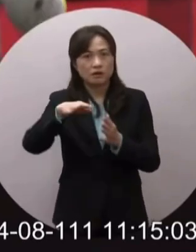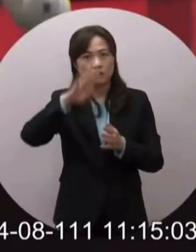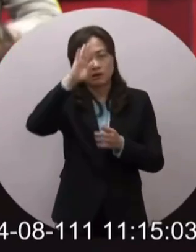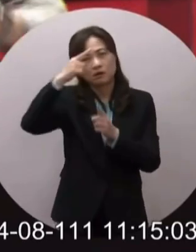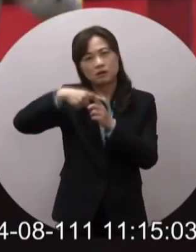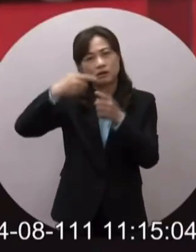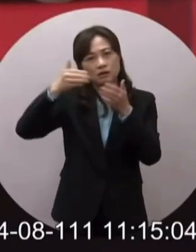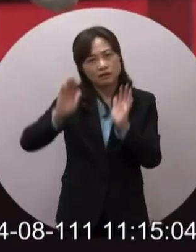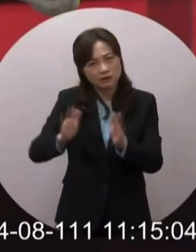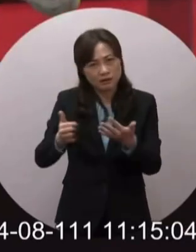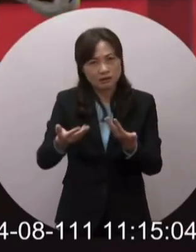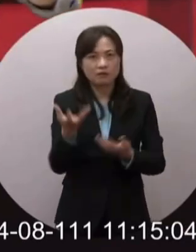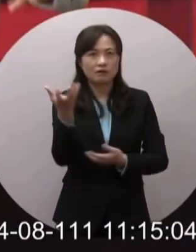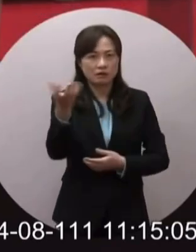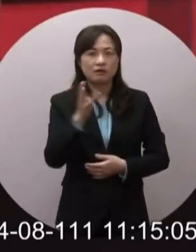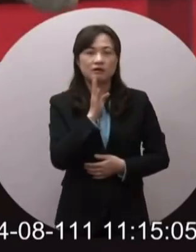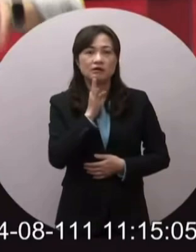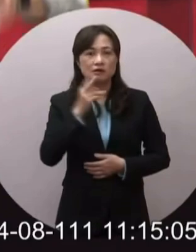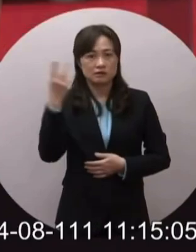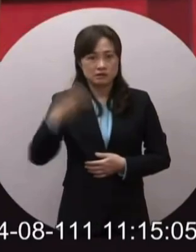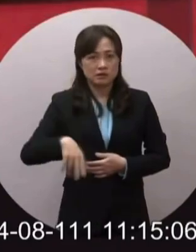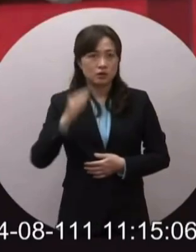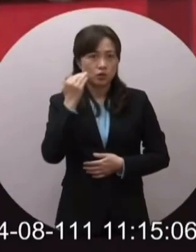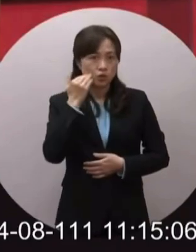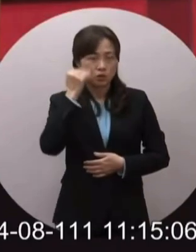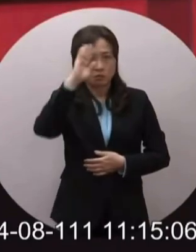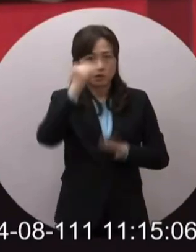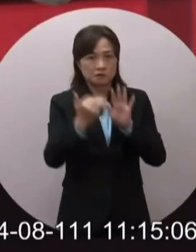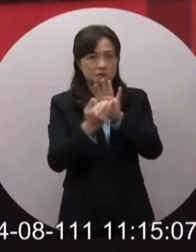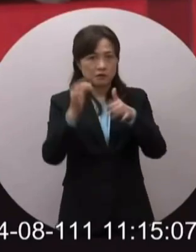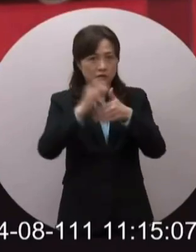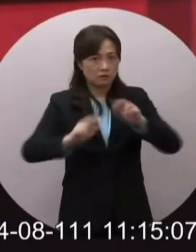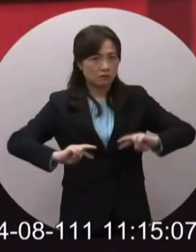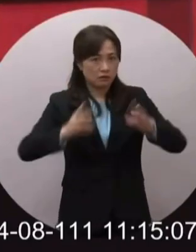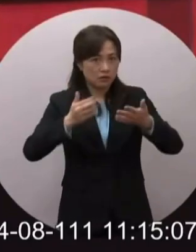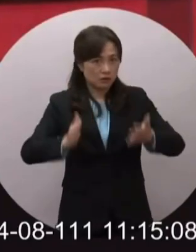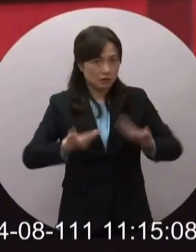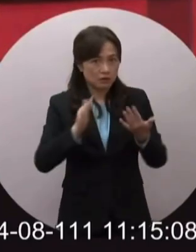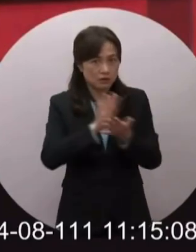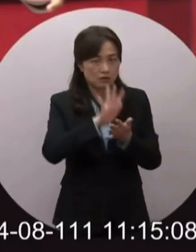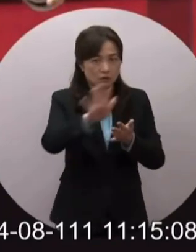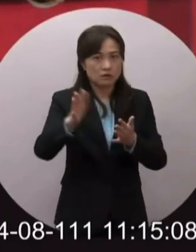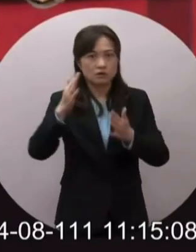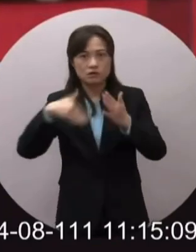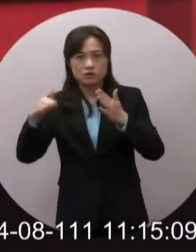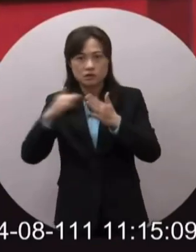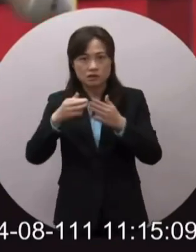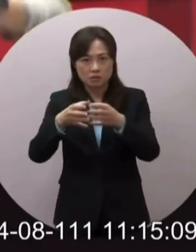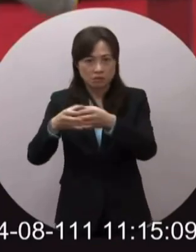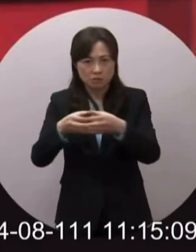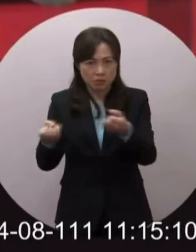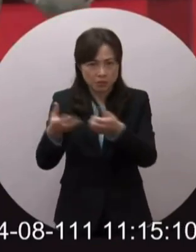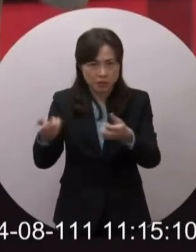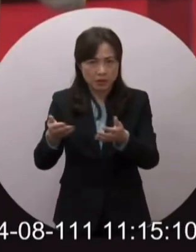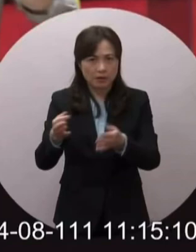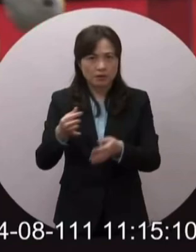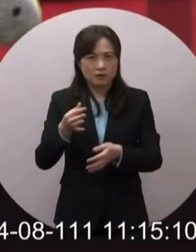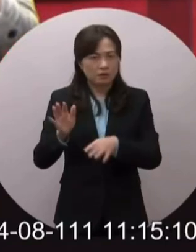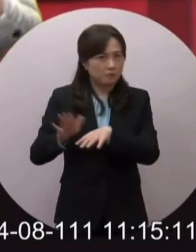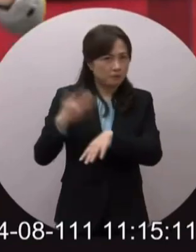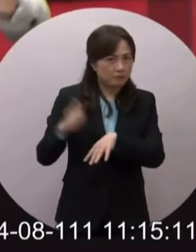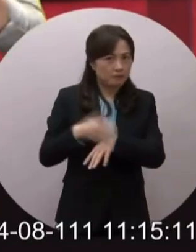防护，以及说如果松绑之后，怎么确定校园不会造成大幅度的群聚的感染，我们要如何来